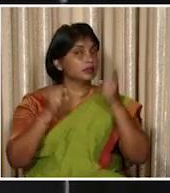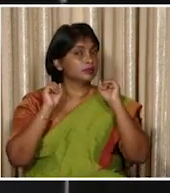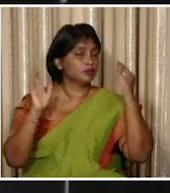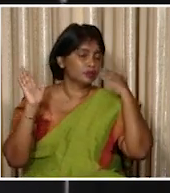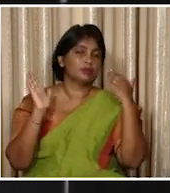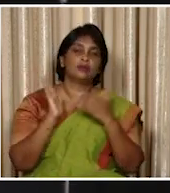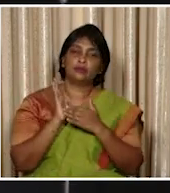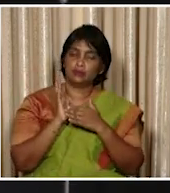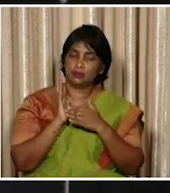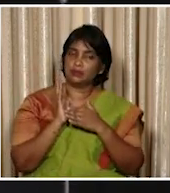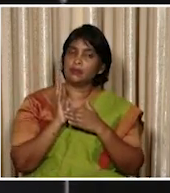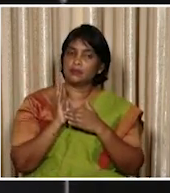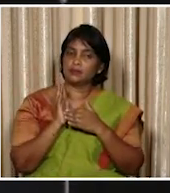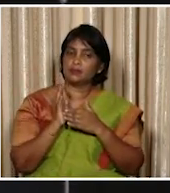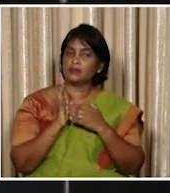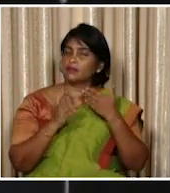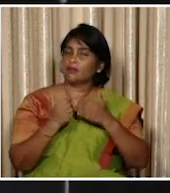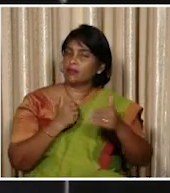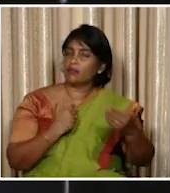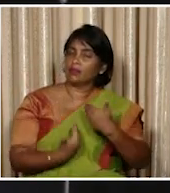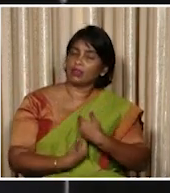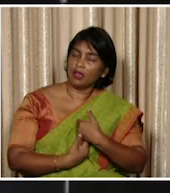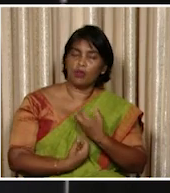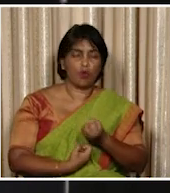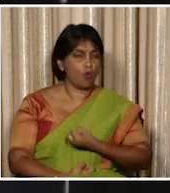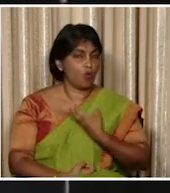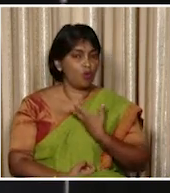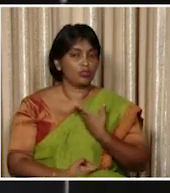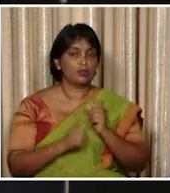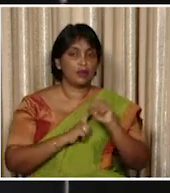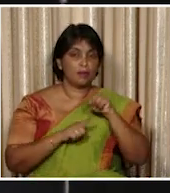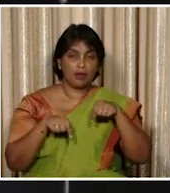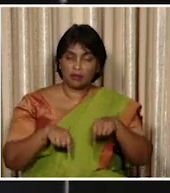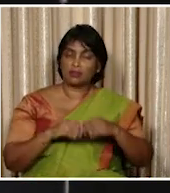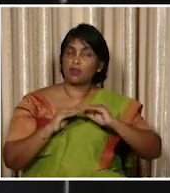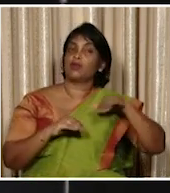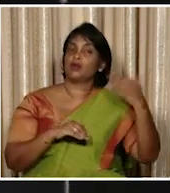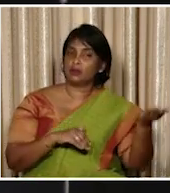පිළිබඳව ආලයක් උනන්දුවක් මේ සභාවෙත් පිටදිත්